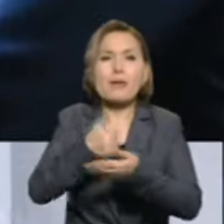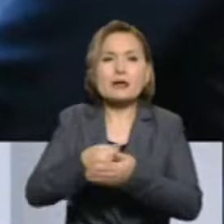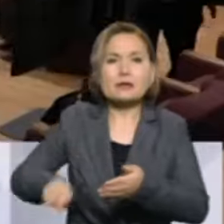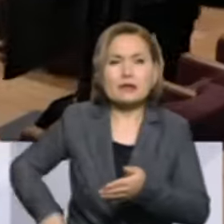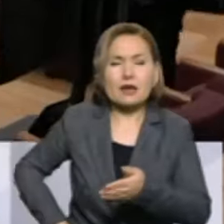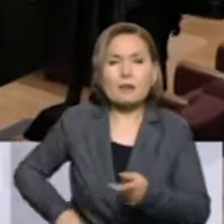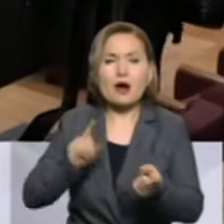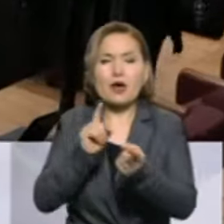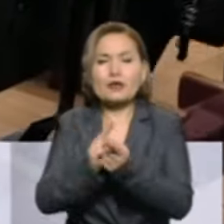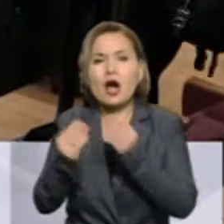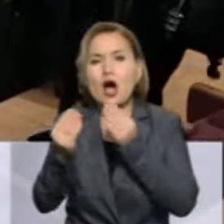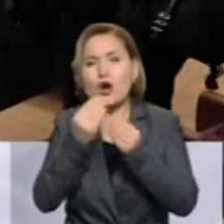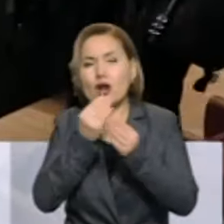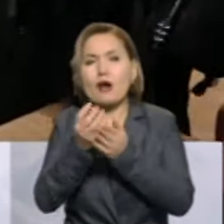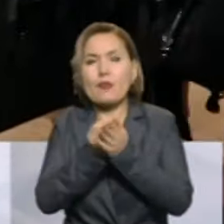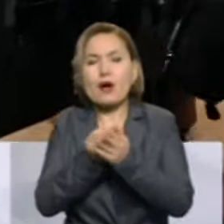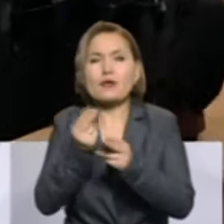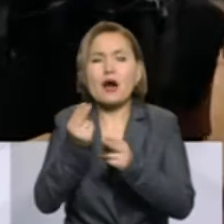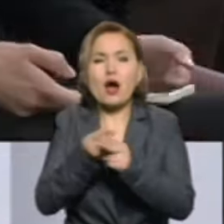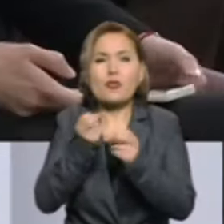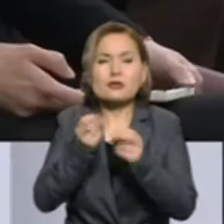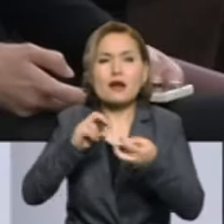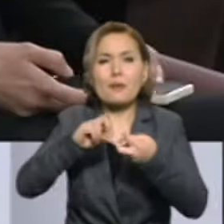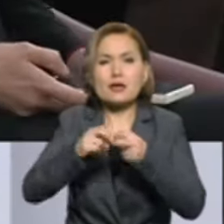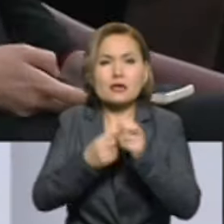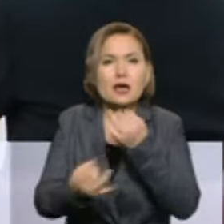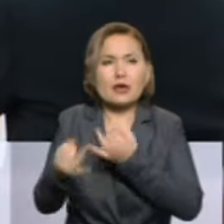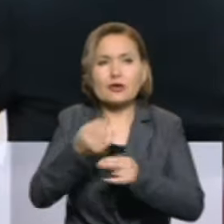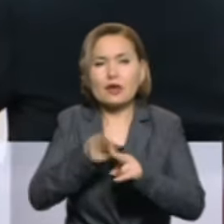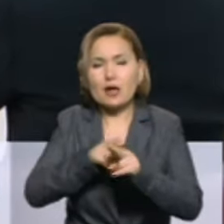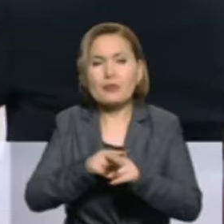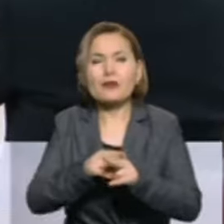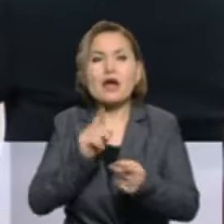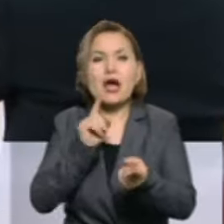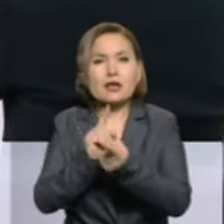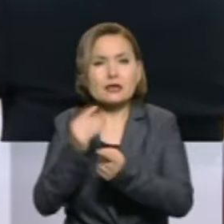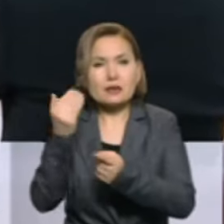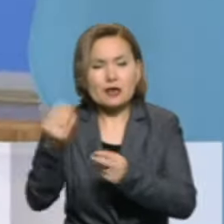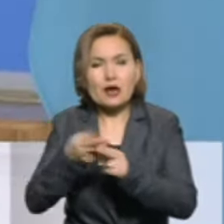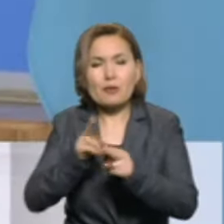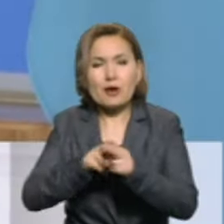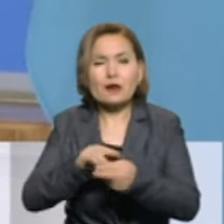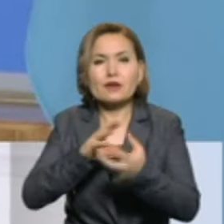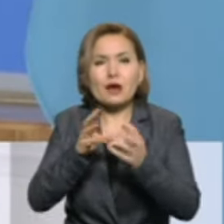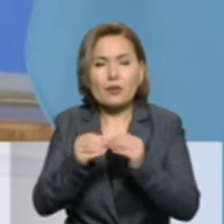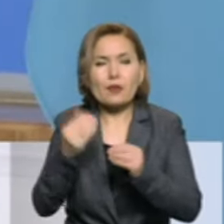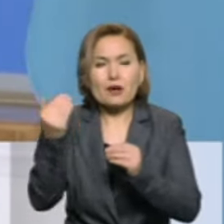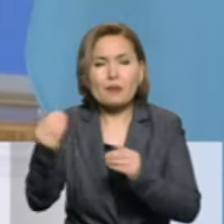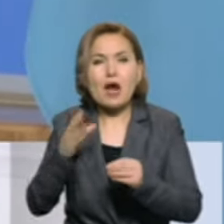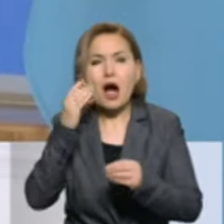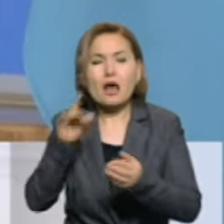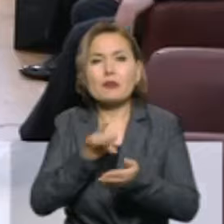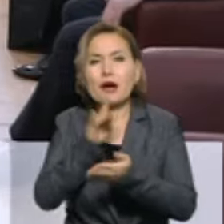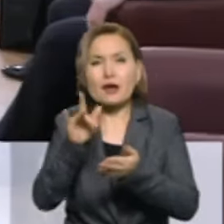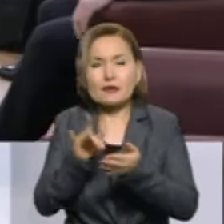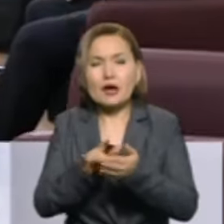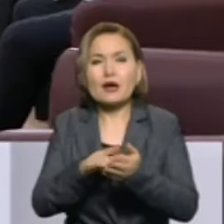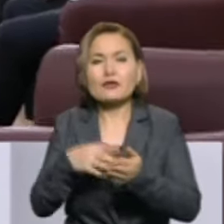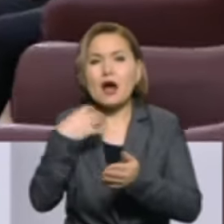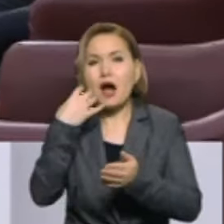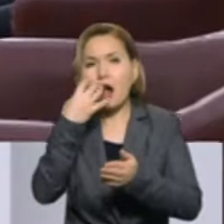кездесіп, азық-түлік қауіпсіздігін қамтамасыз ету мәселелерін талқылады. Кездесу соңында президент Цойдуны үйге Алматының әйгілі